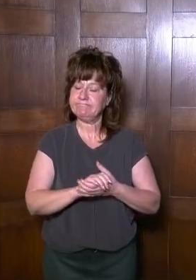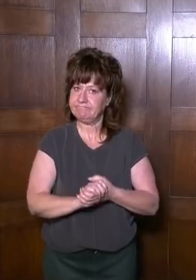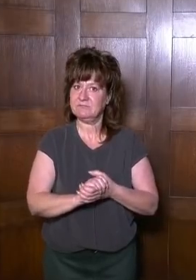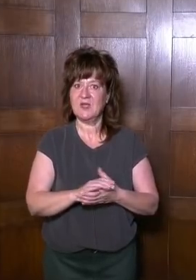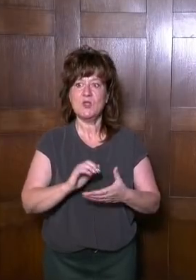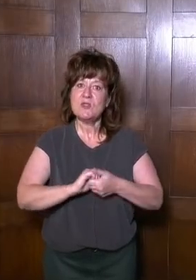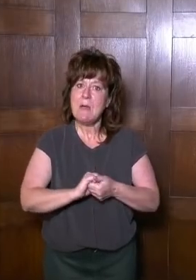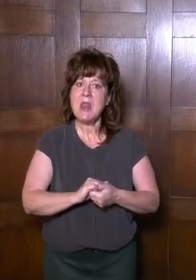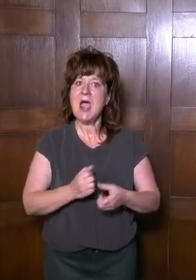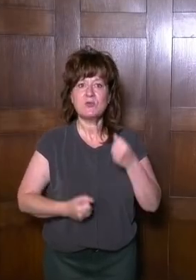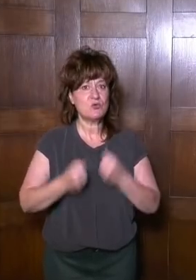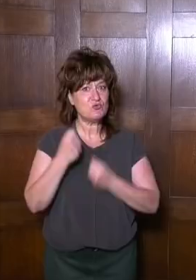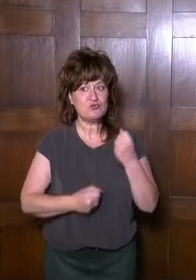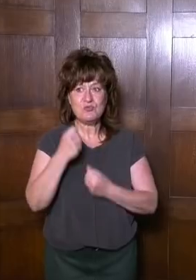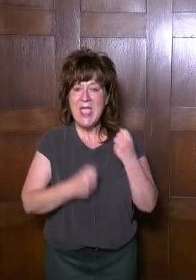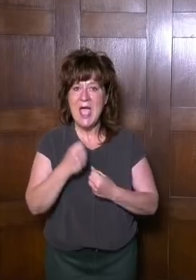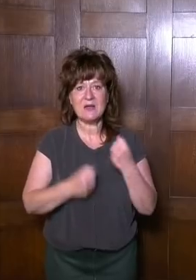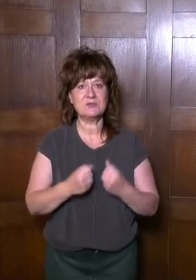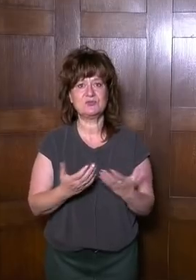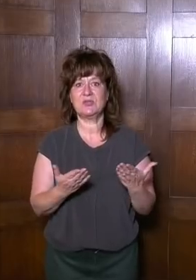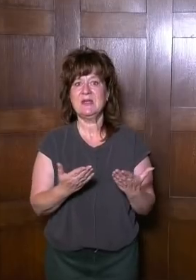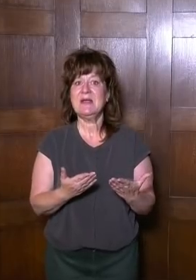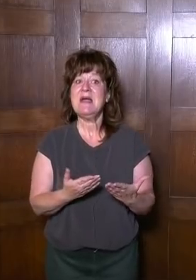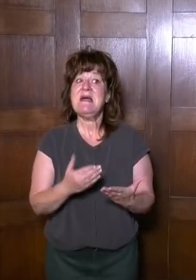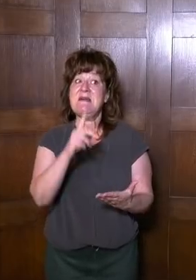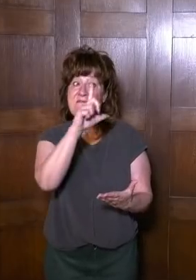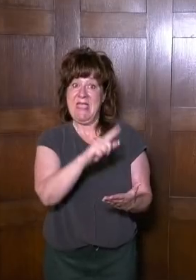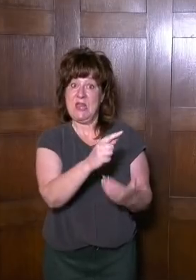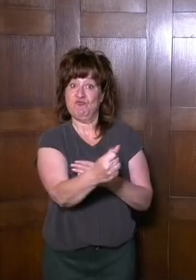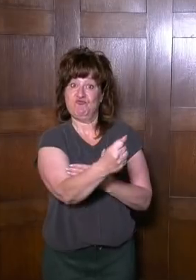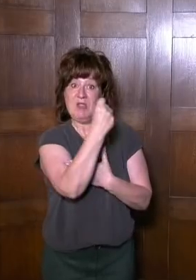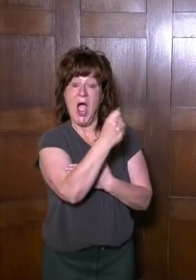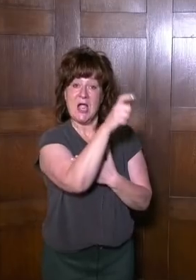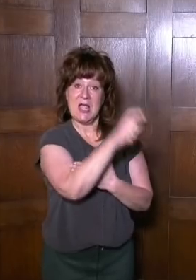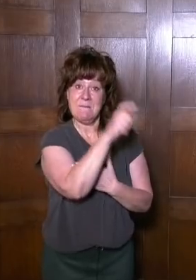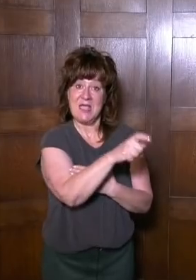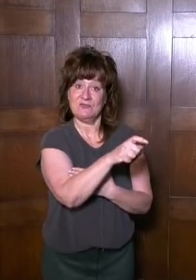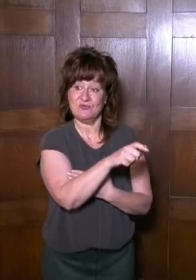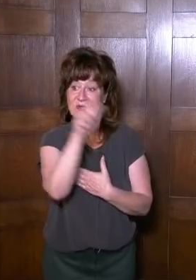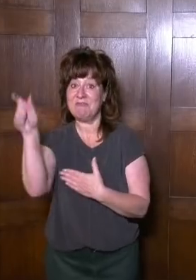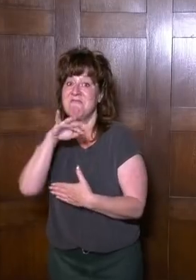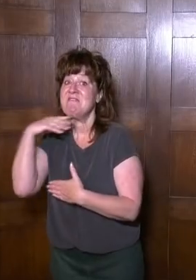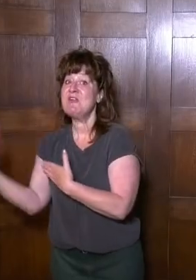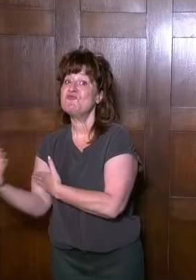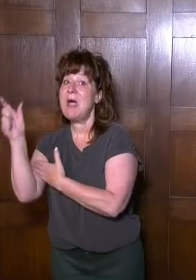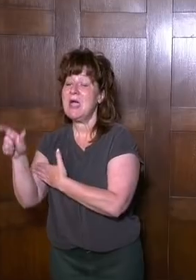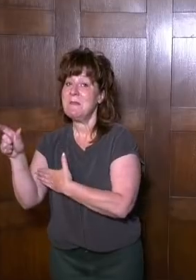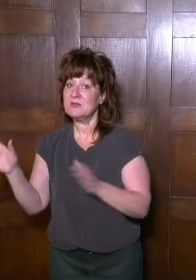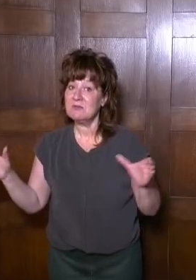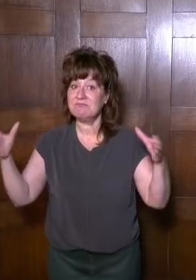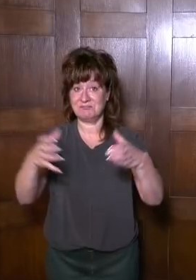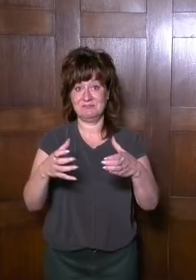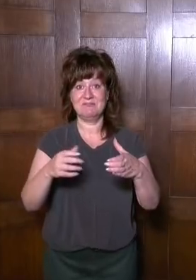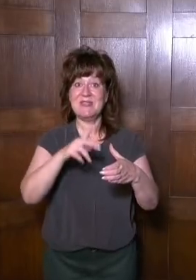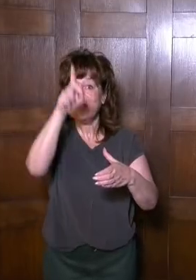schwer. Wenige Starke nehmen viele Schwache mit. Unsere Branche ist in ganz Deutschland gebeutelt. Es